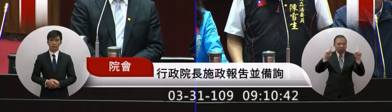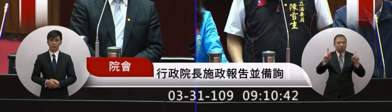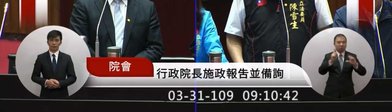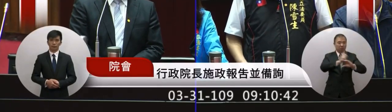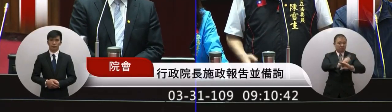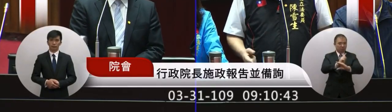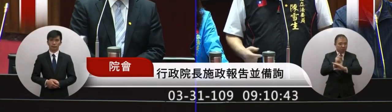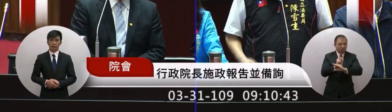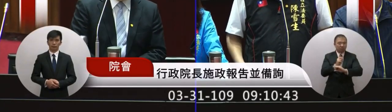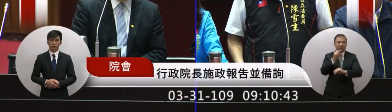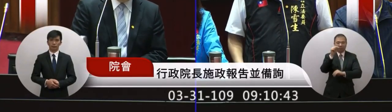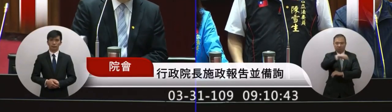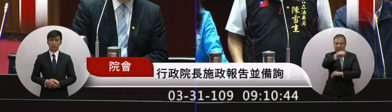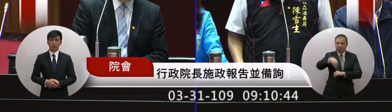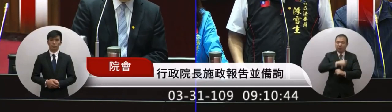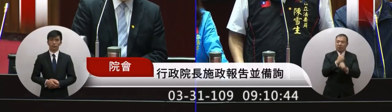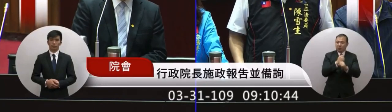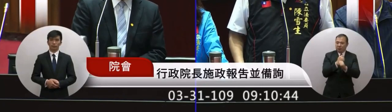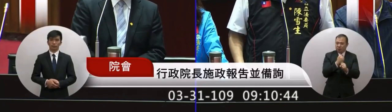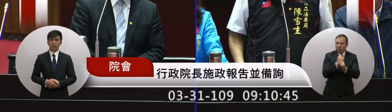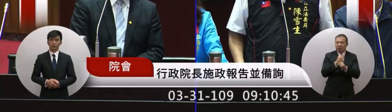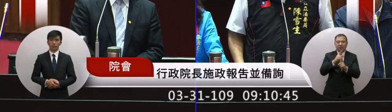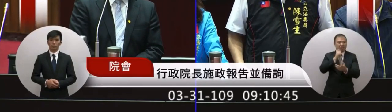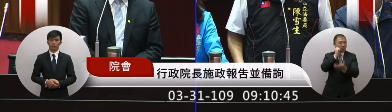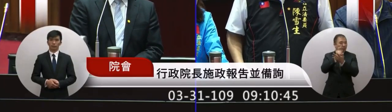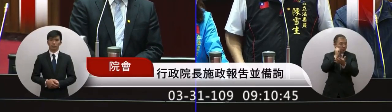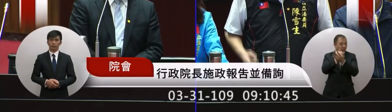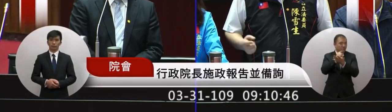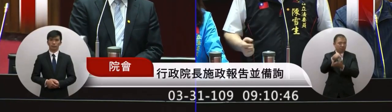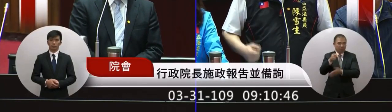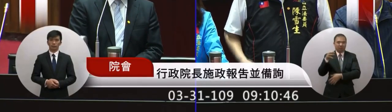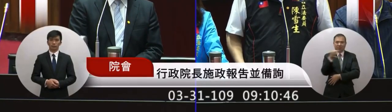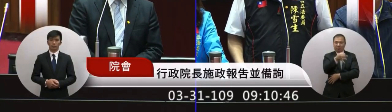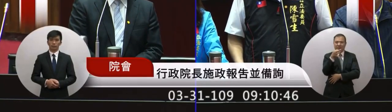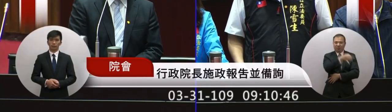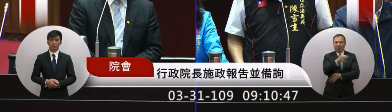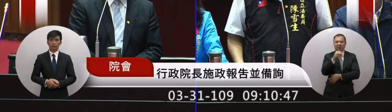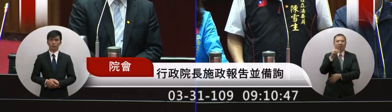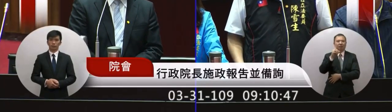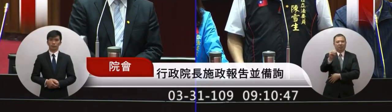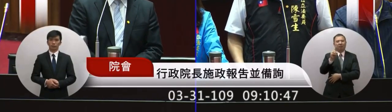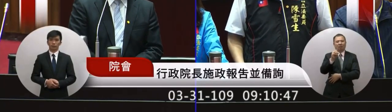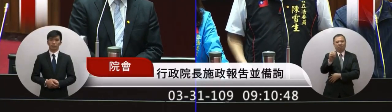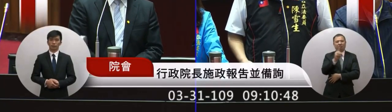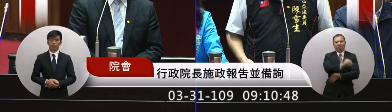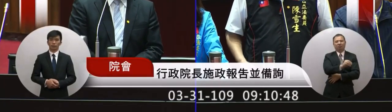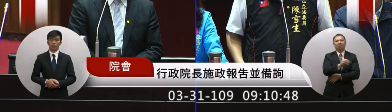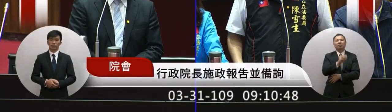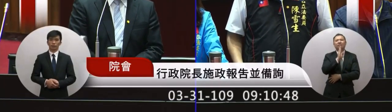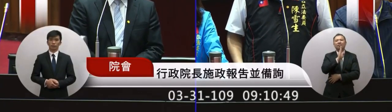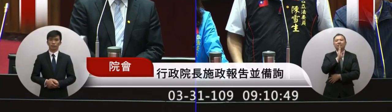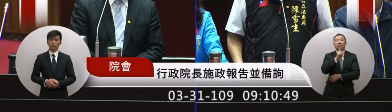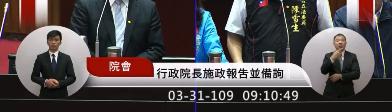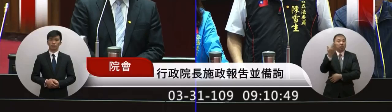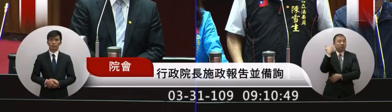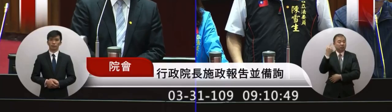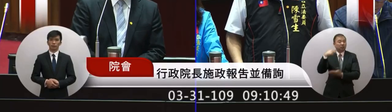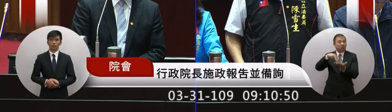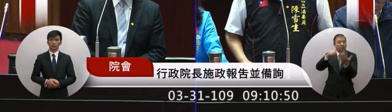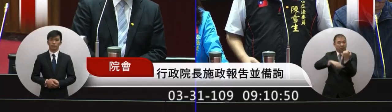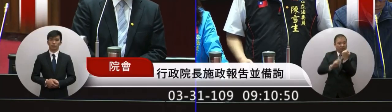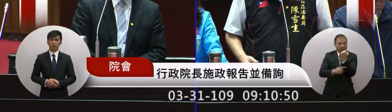分计程车部分在每个月问奖每个月给10000。那之前有立委提出来